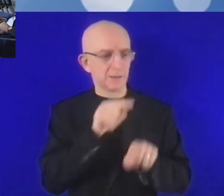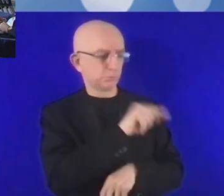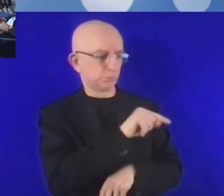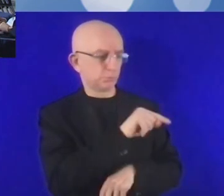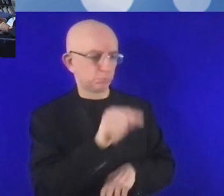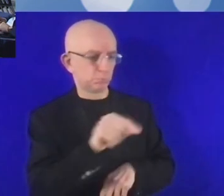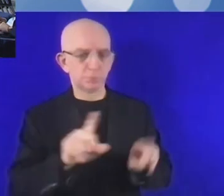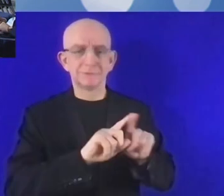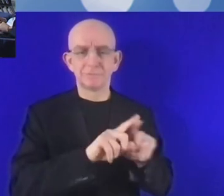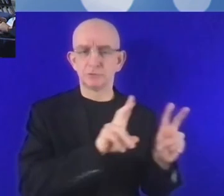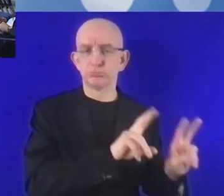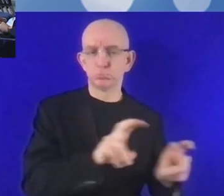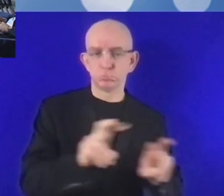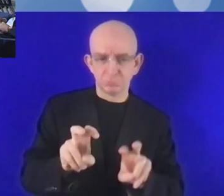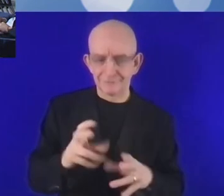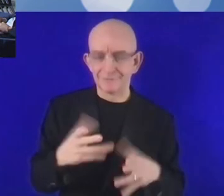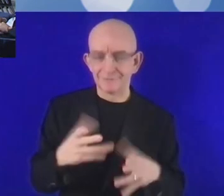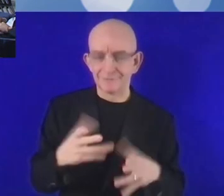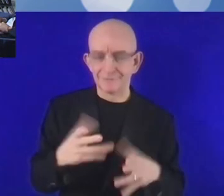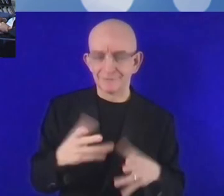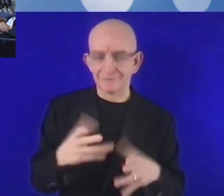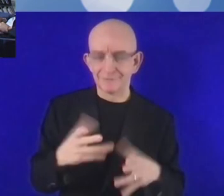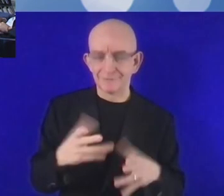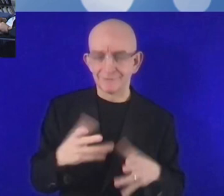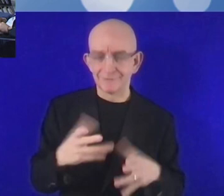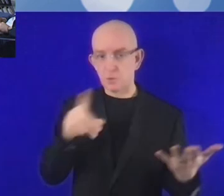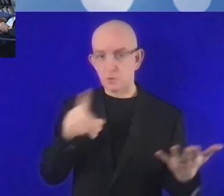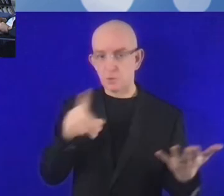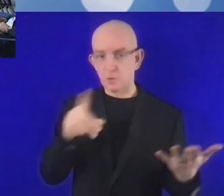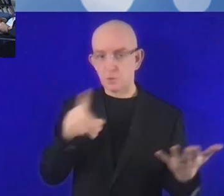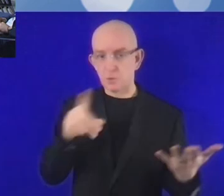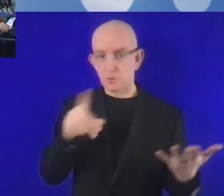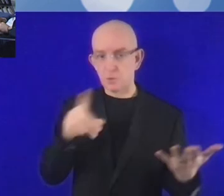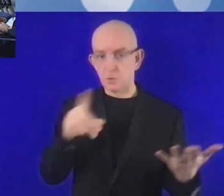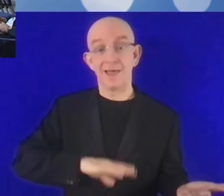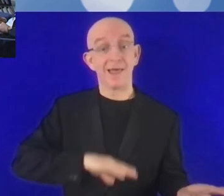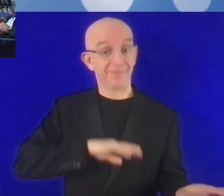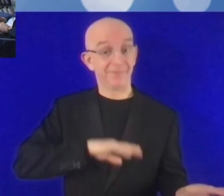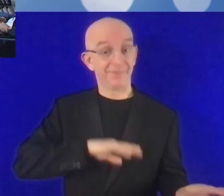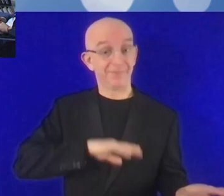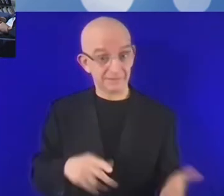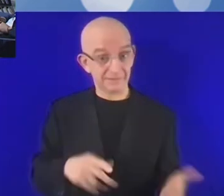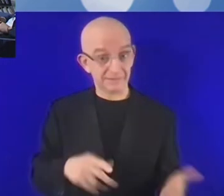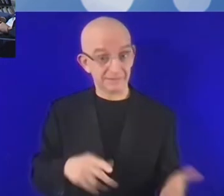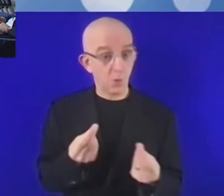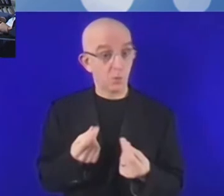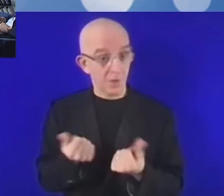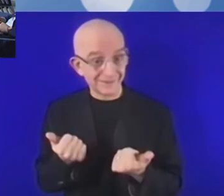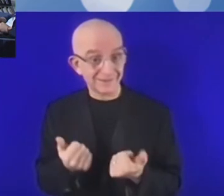вопросы ценностей, качества, но и этики. К счастью, есть стартапы, такие